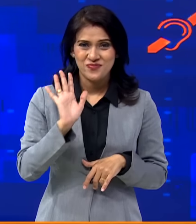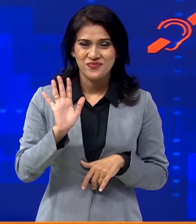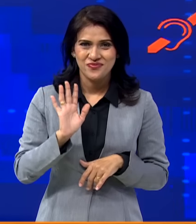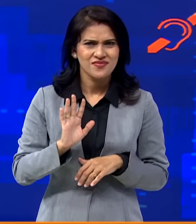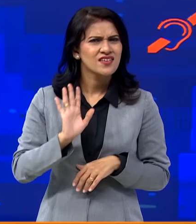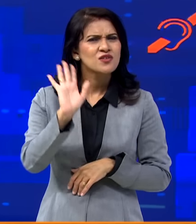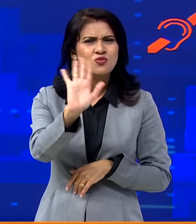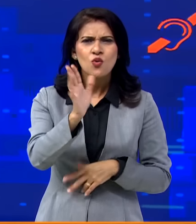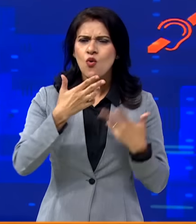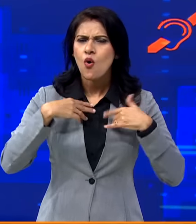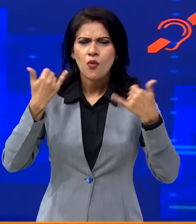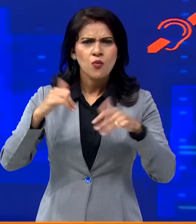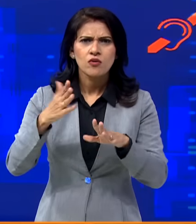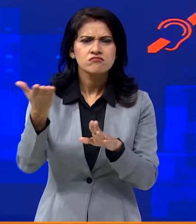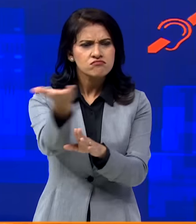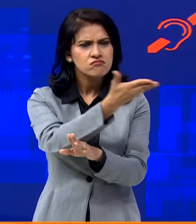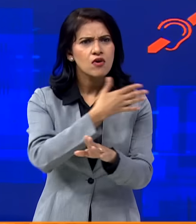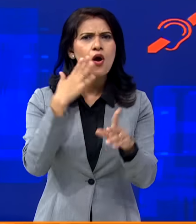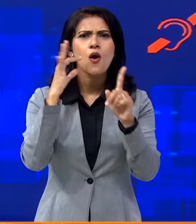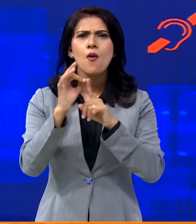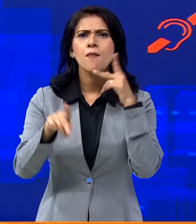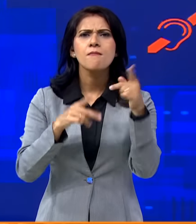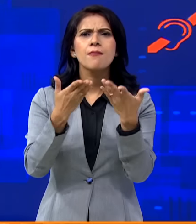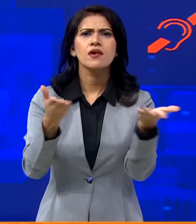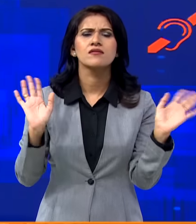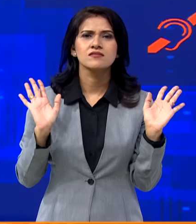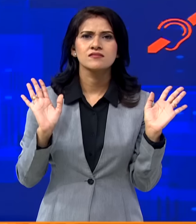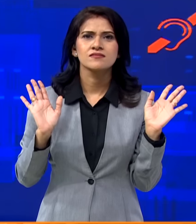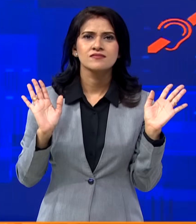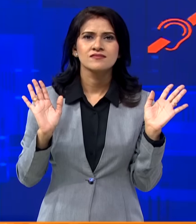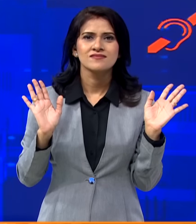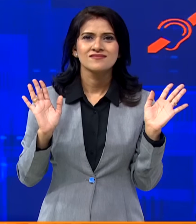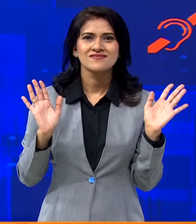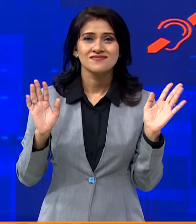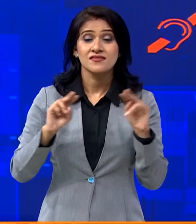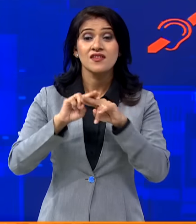अदालत है जनता सामने कोई कानून नहीं है घर के मुखिया रिश्तेदार